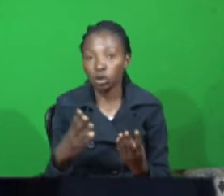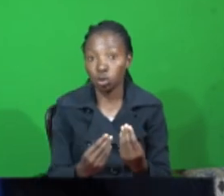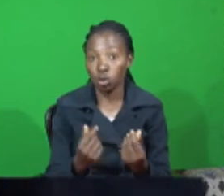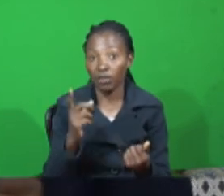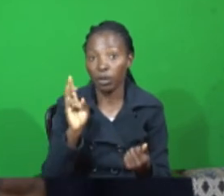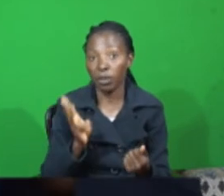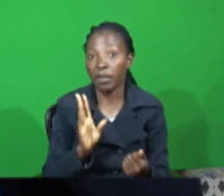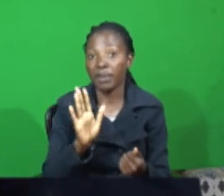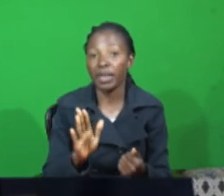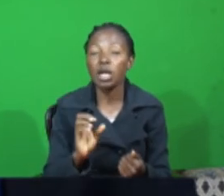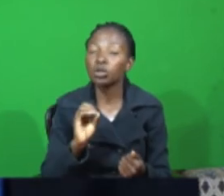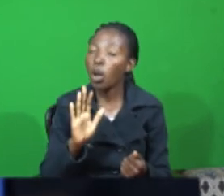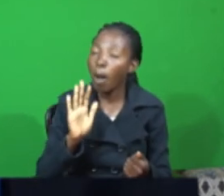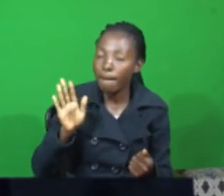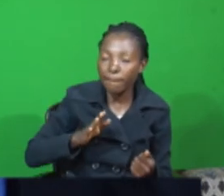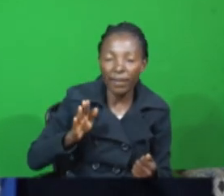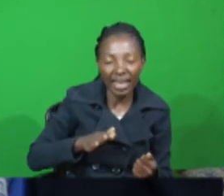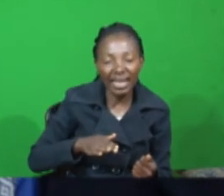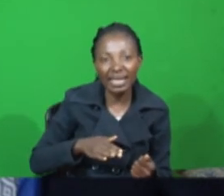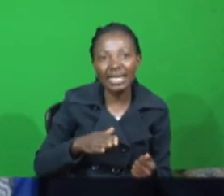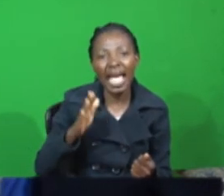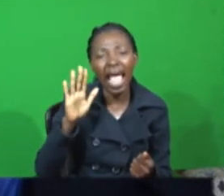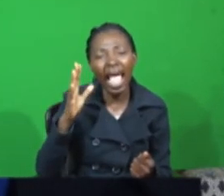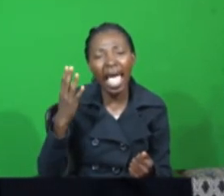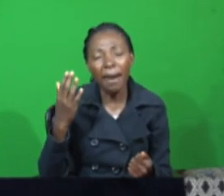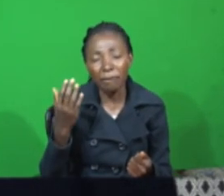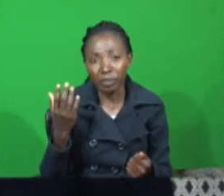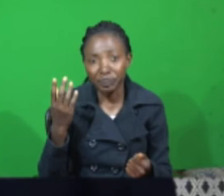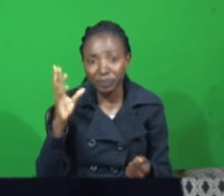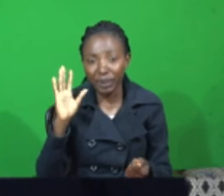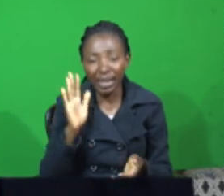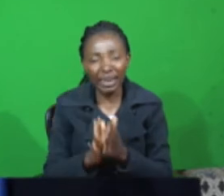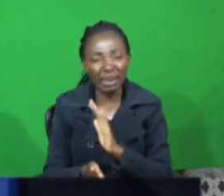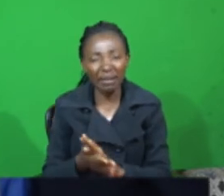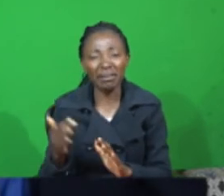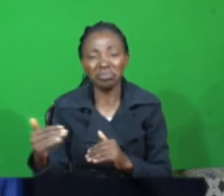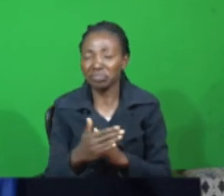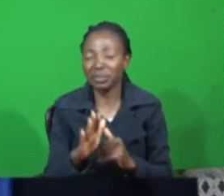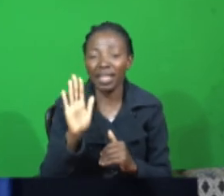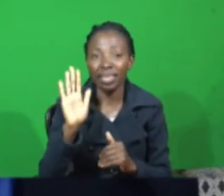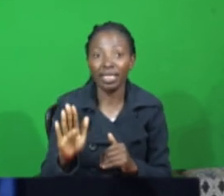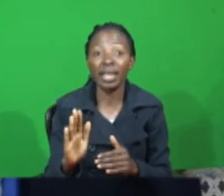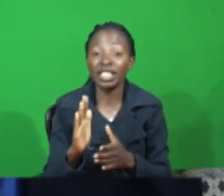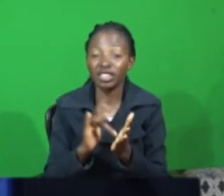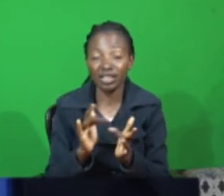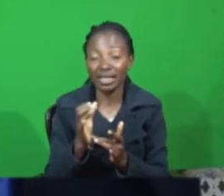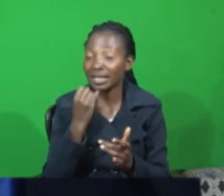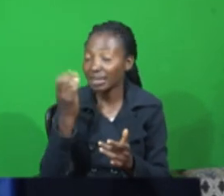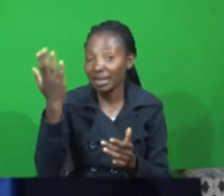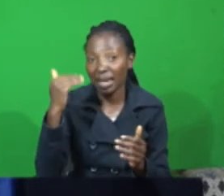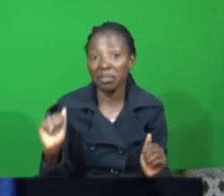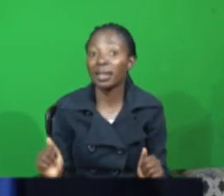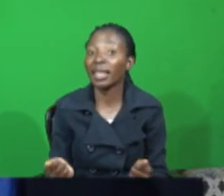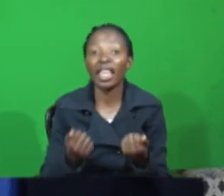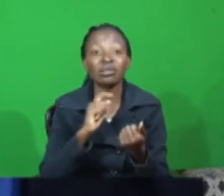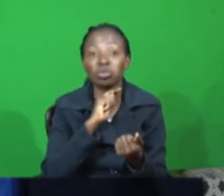mai ngatiitei hunhu hwekuzvibata hwekuzvidzora tigare zvakanaka. Jesu ari kuuya zvamazviro kwazvo atinoparidza muprogramu